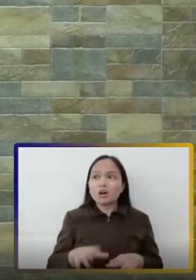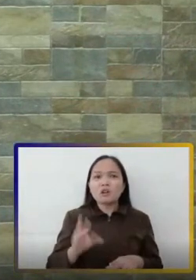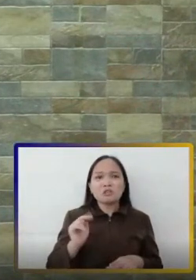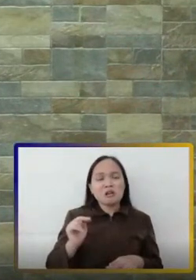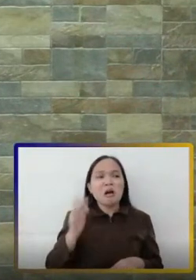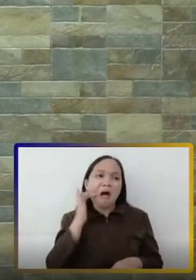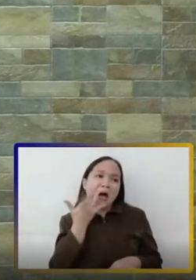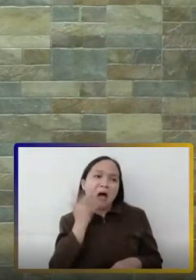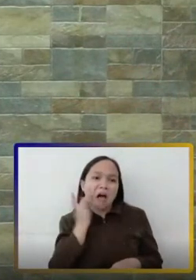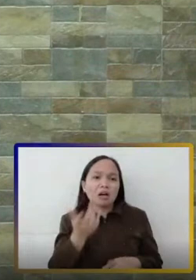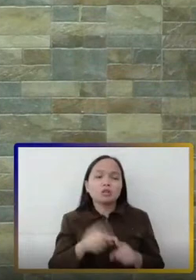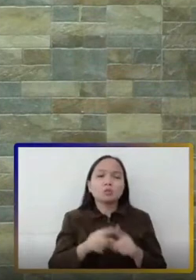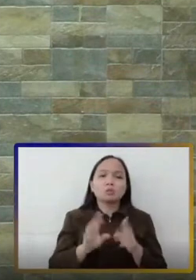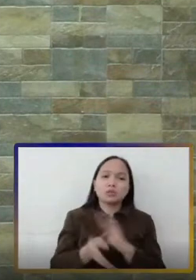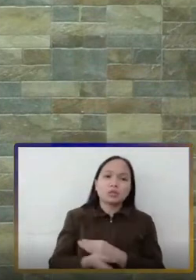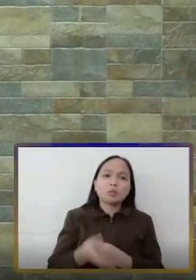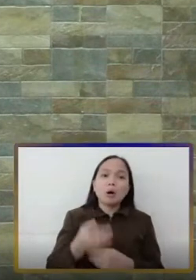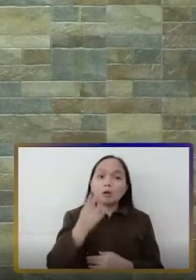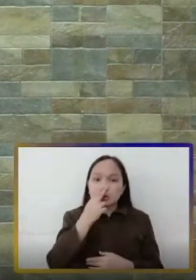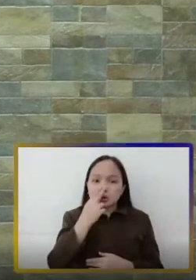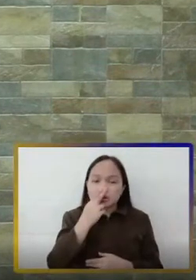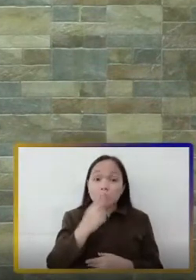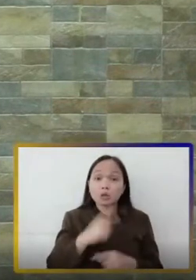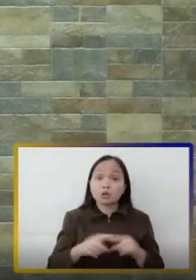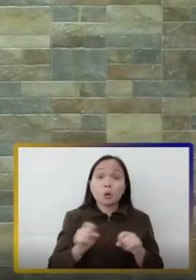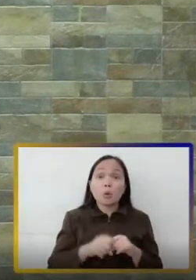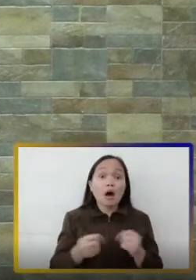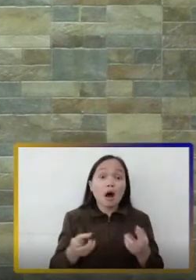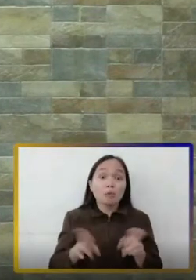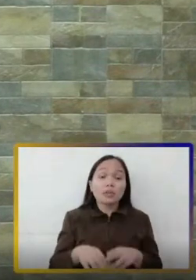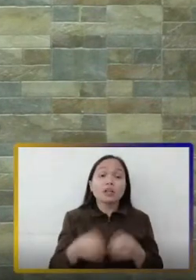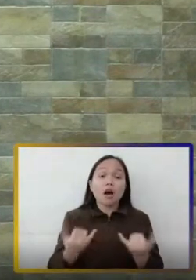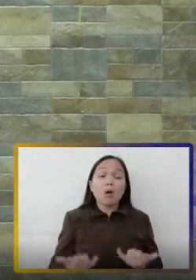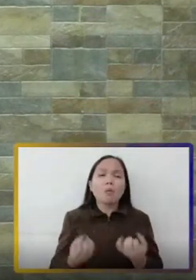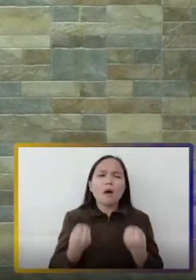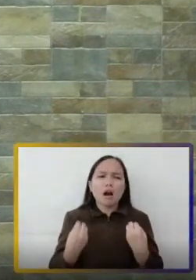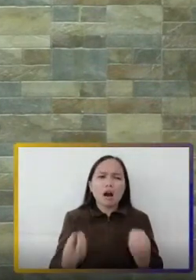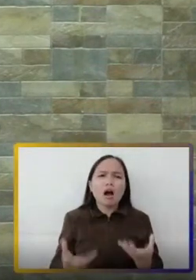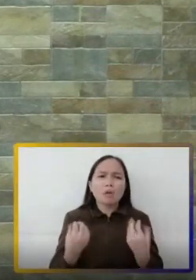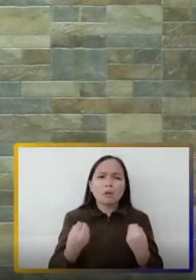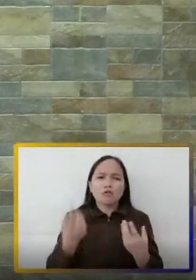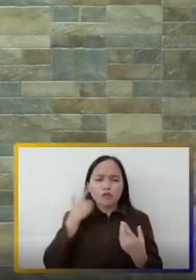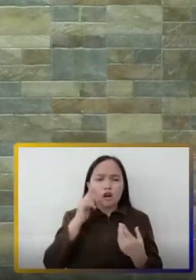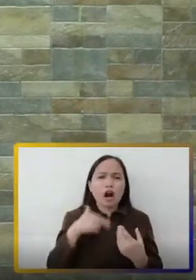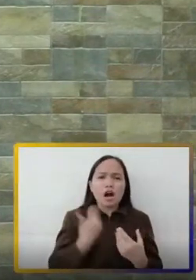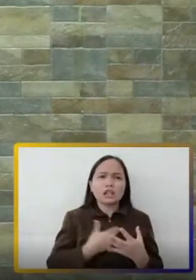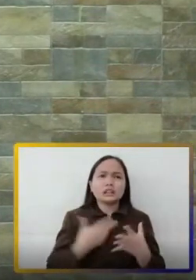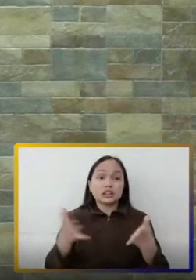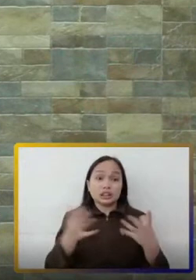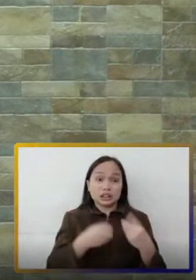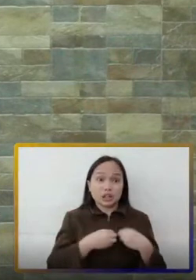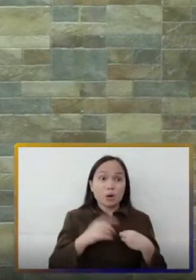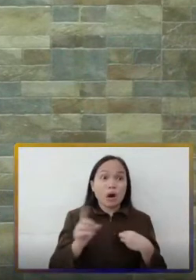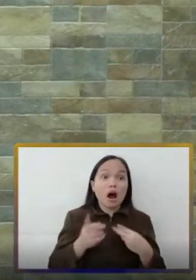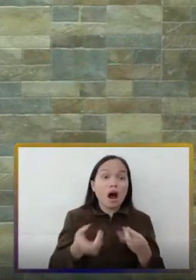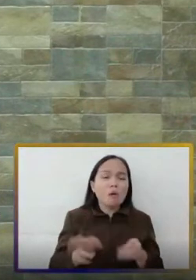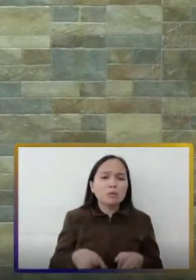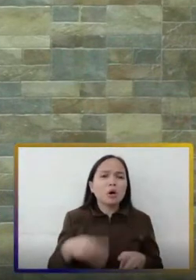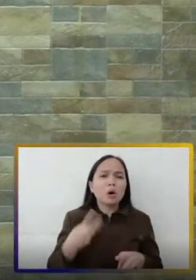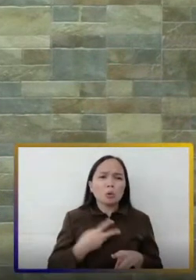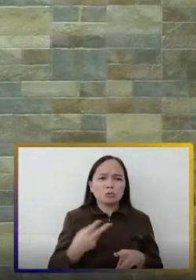magbakla-baklaan ka para maging katawa-tawa ka. Kaya anong nangyari ngayon? Yung homosexual, para matanggap natin, ini-entertain po